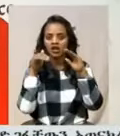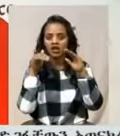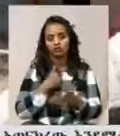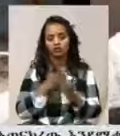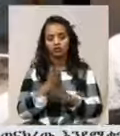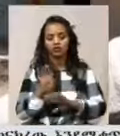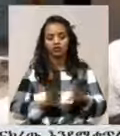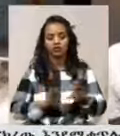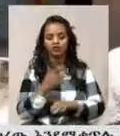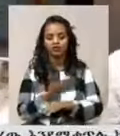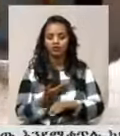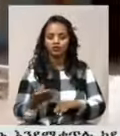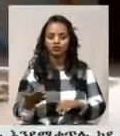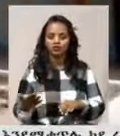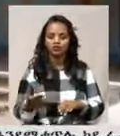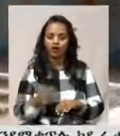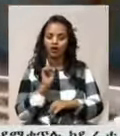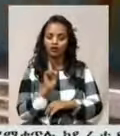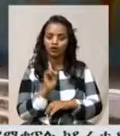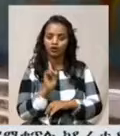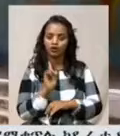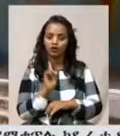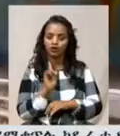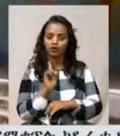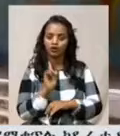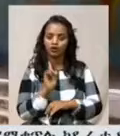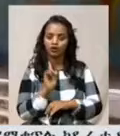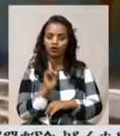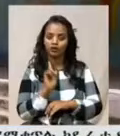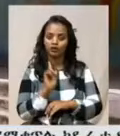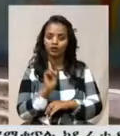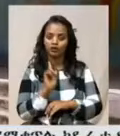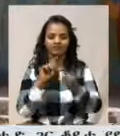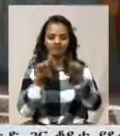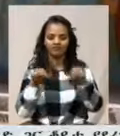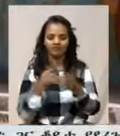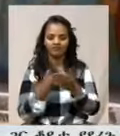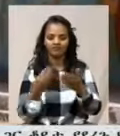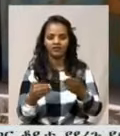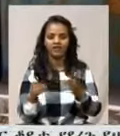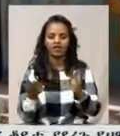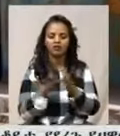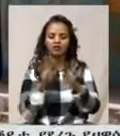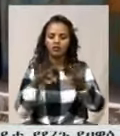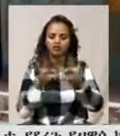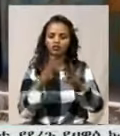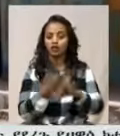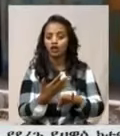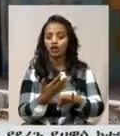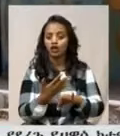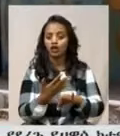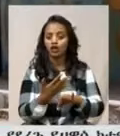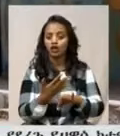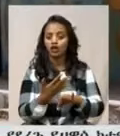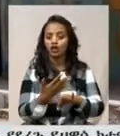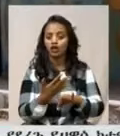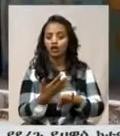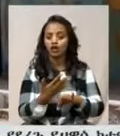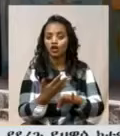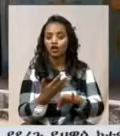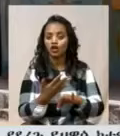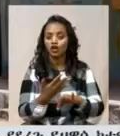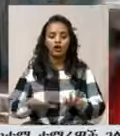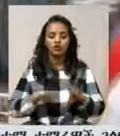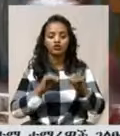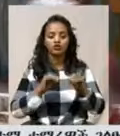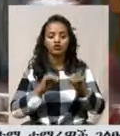በበኩሌ የማደርጋቸው ነገሮች ውስጥ አንዱ ቦንድ በመግዛትና ለአባይ የሚያስፈልጉ ነገሮችን አረጋለሁ። ተማሪዎችም